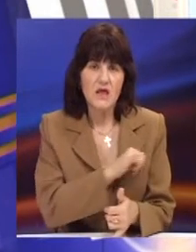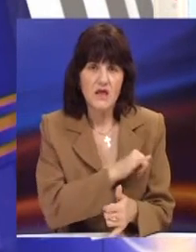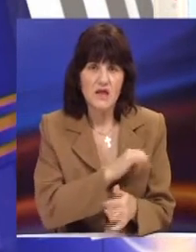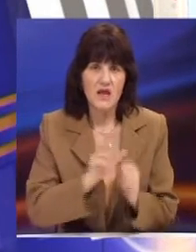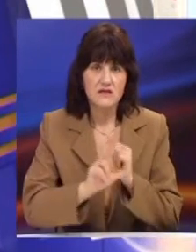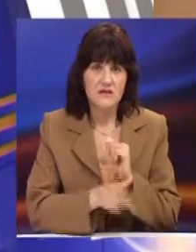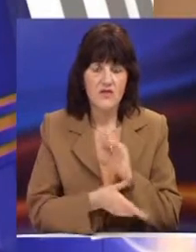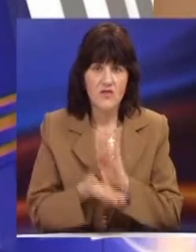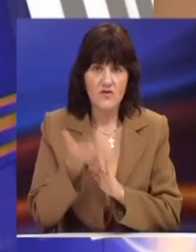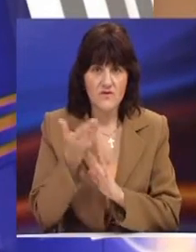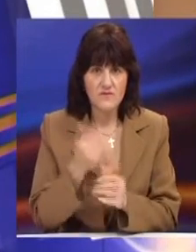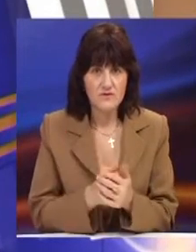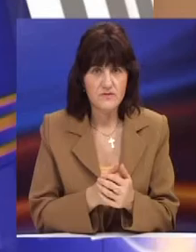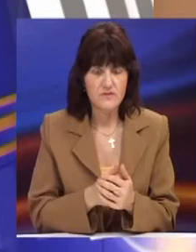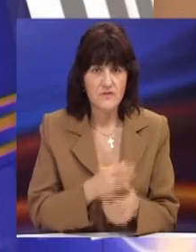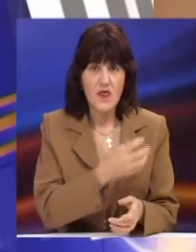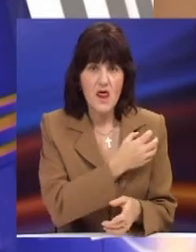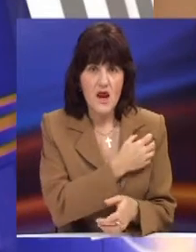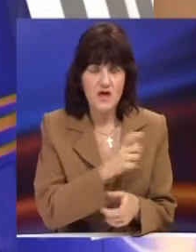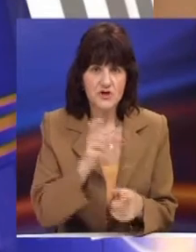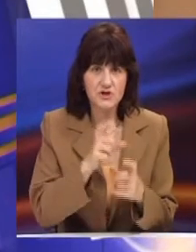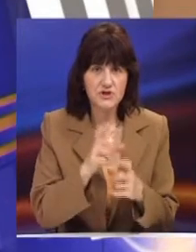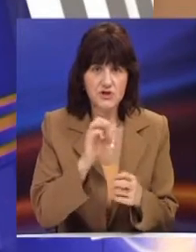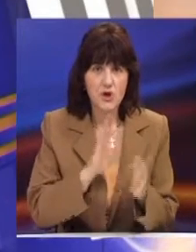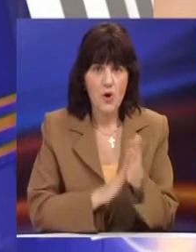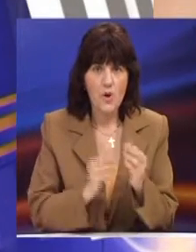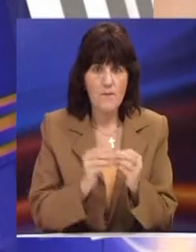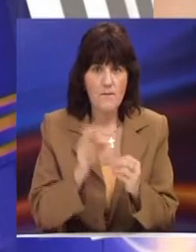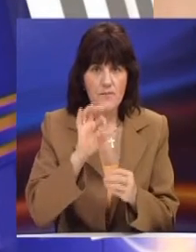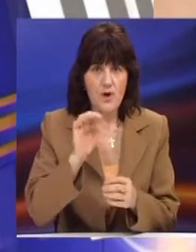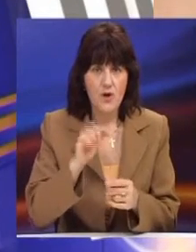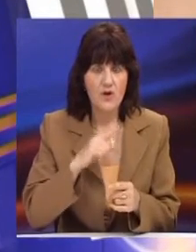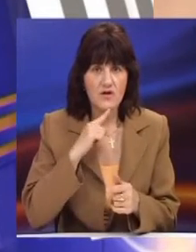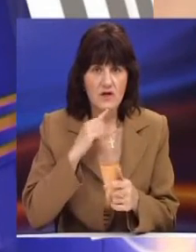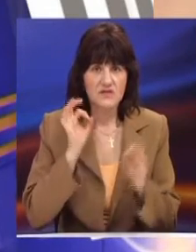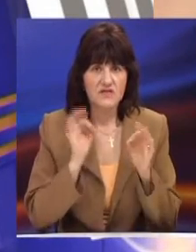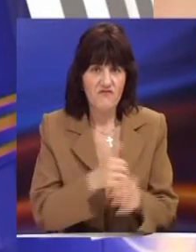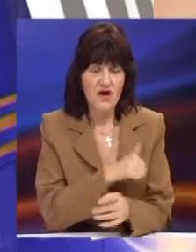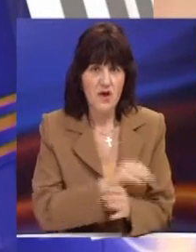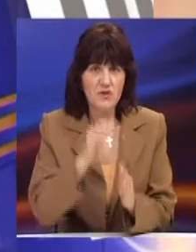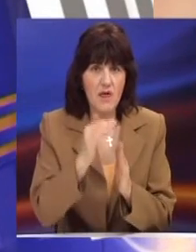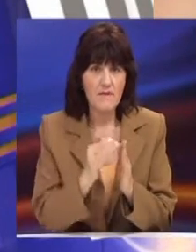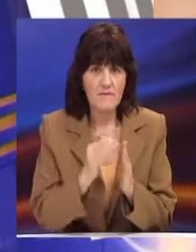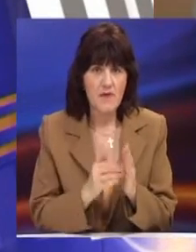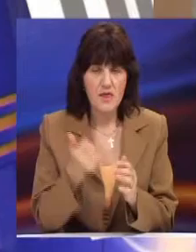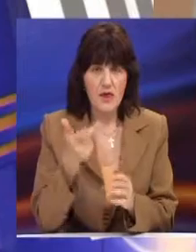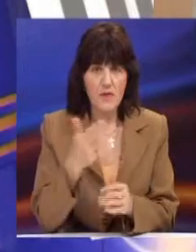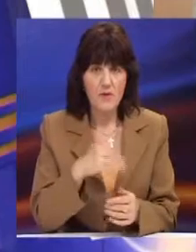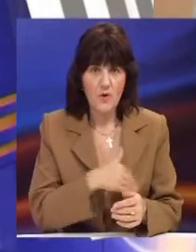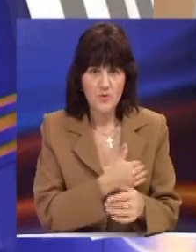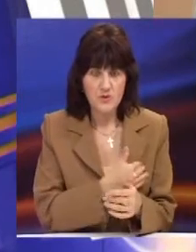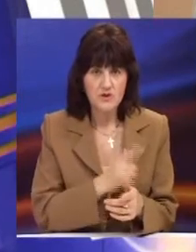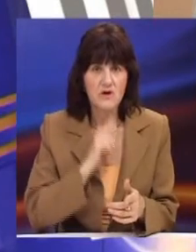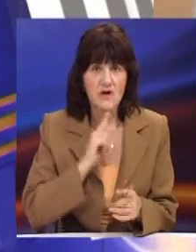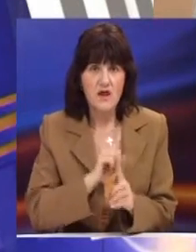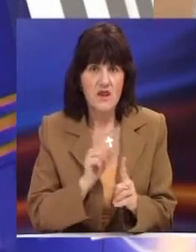veće od onoga što je planirano. Načelnik školske uprave Sombor ističe da je evidentno da se iz godine u godinu smanjuje broj đaka i odeljenja, ali